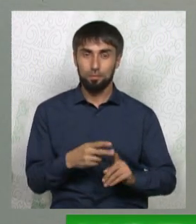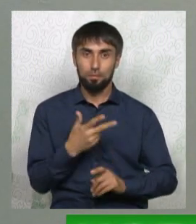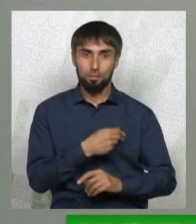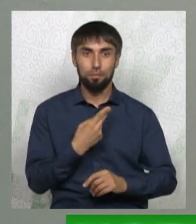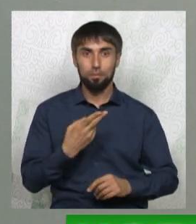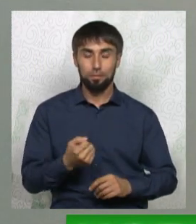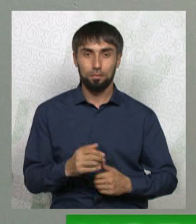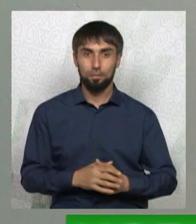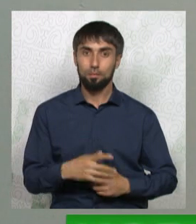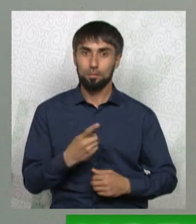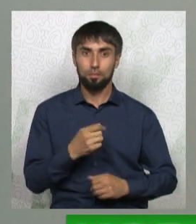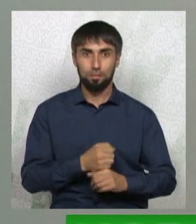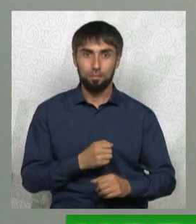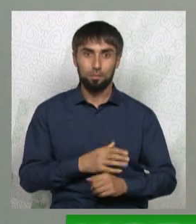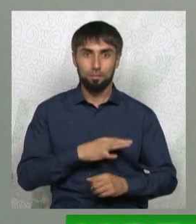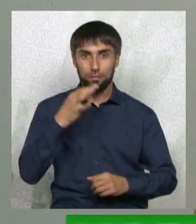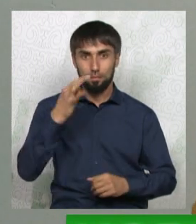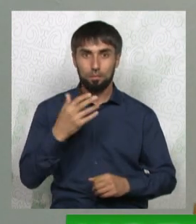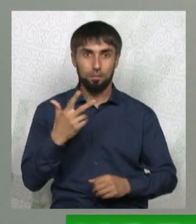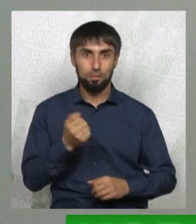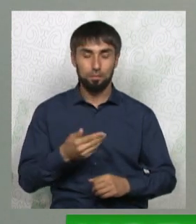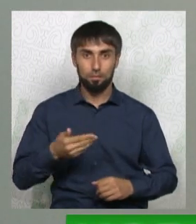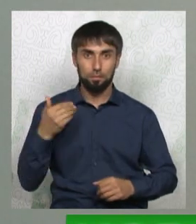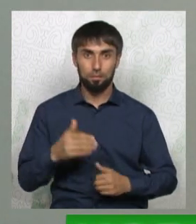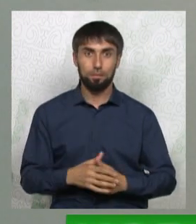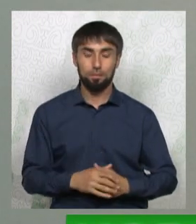Вторая прививка, да, первую делала ровно 3 недели назад.